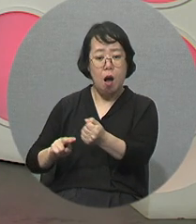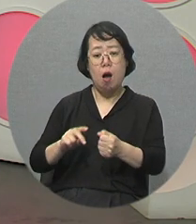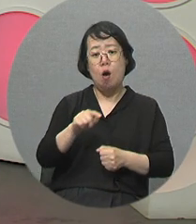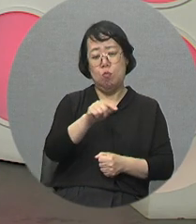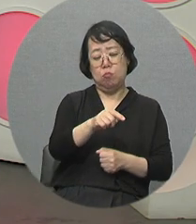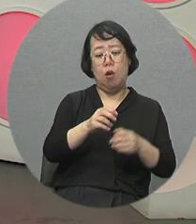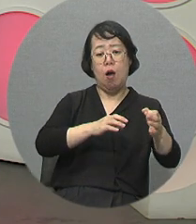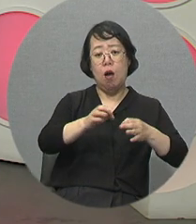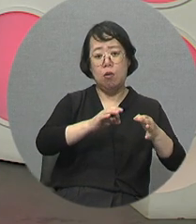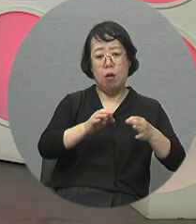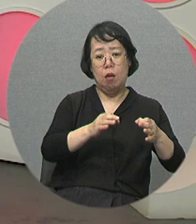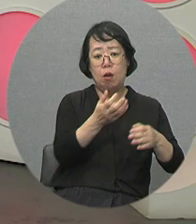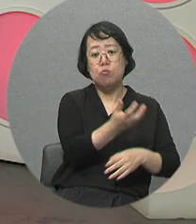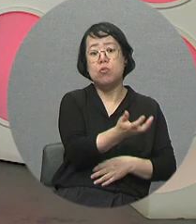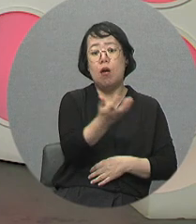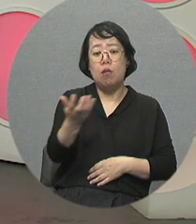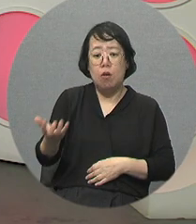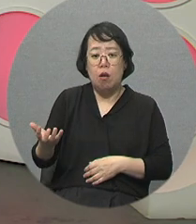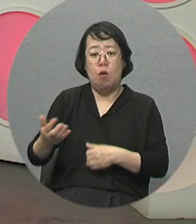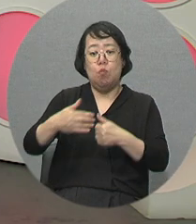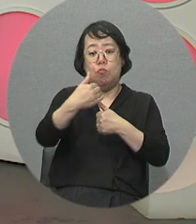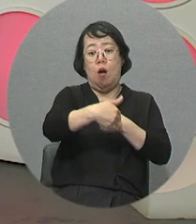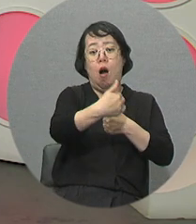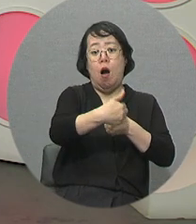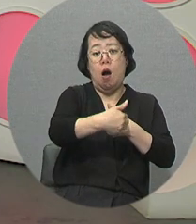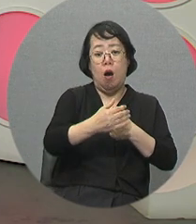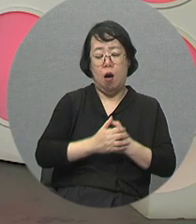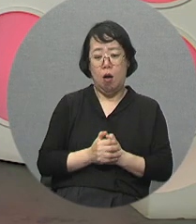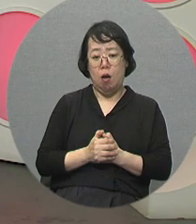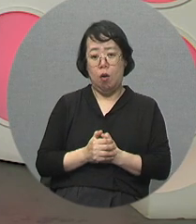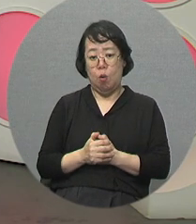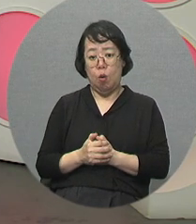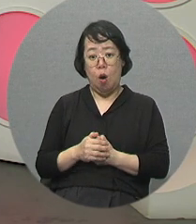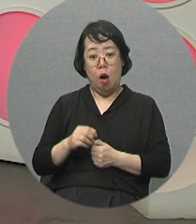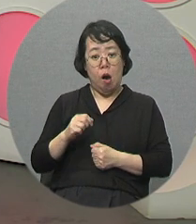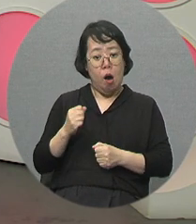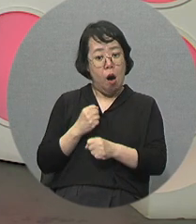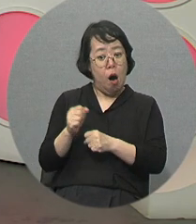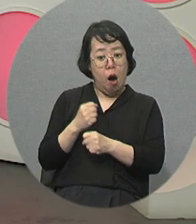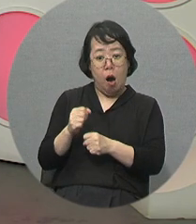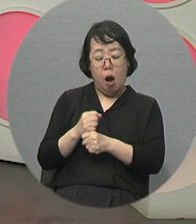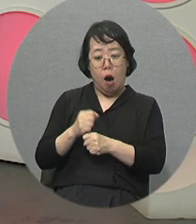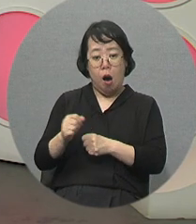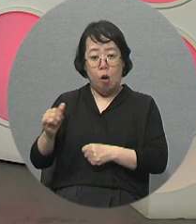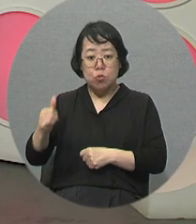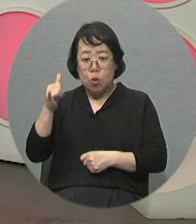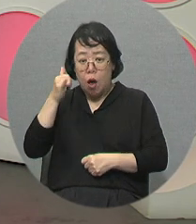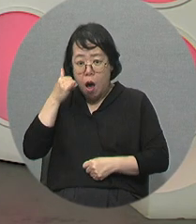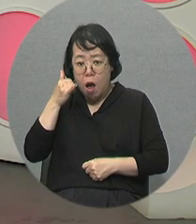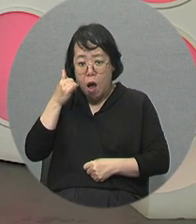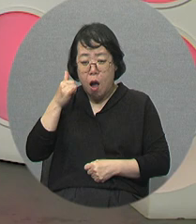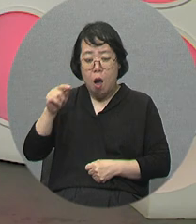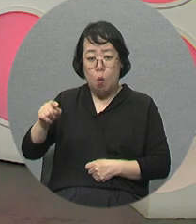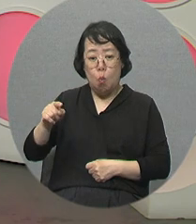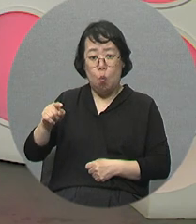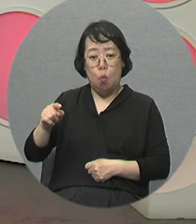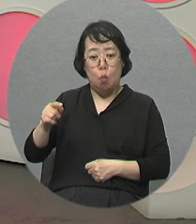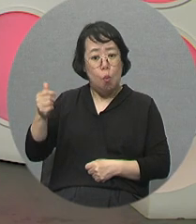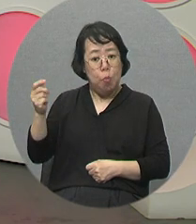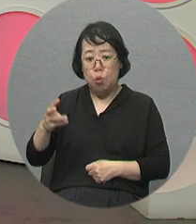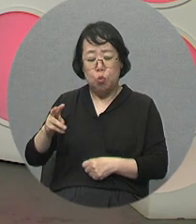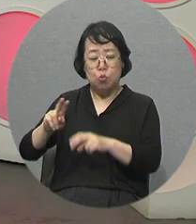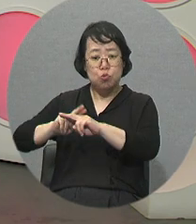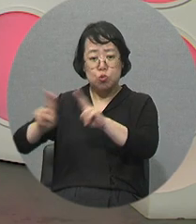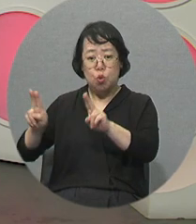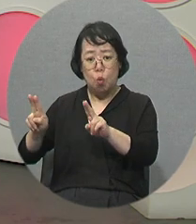그 동료에게 연락을 했지만 그 동료의 번호는 없는 번호라는 소리만 들렸습니다. 저는